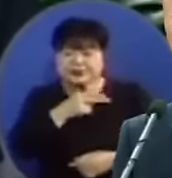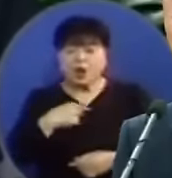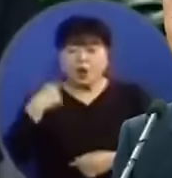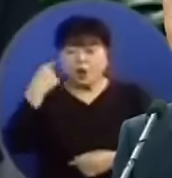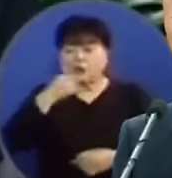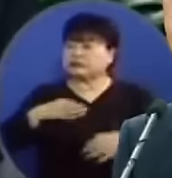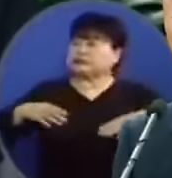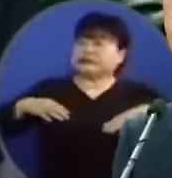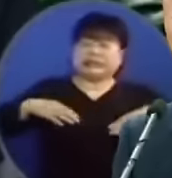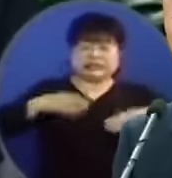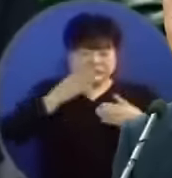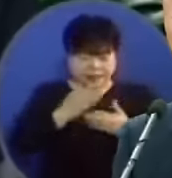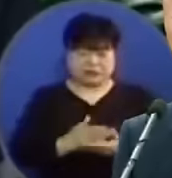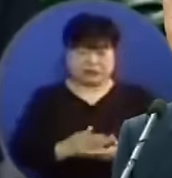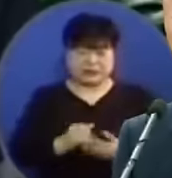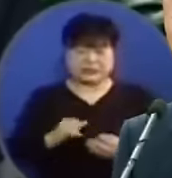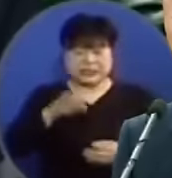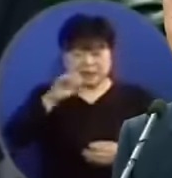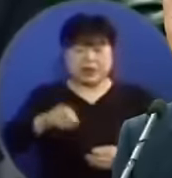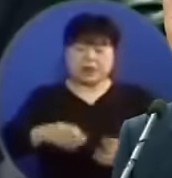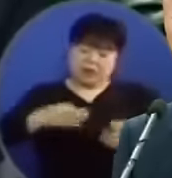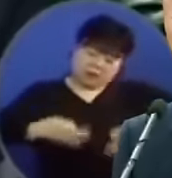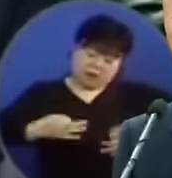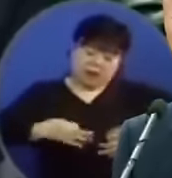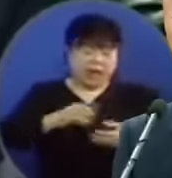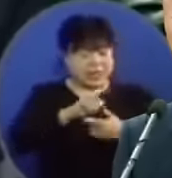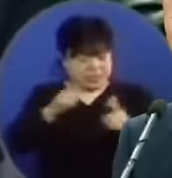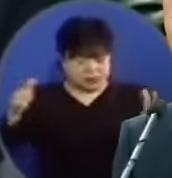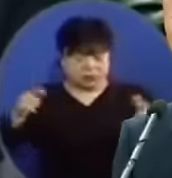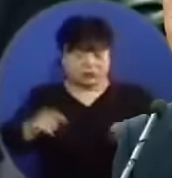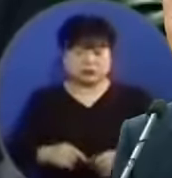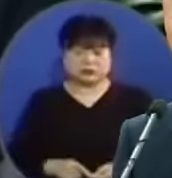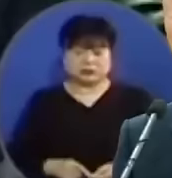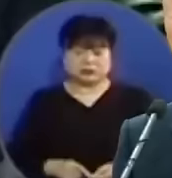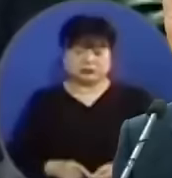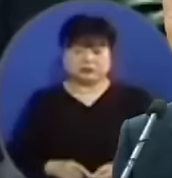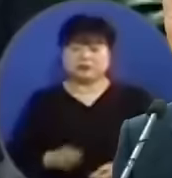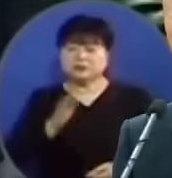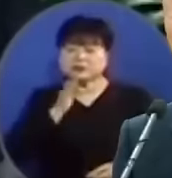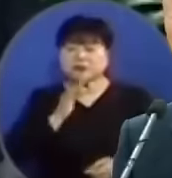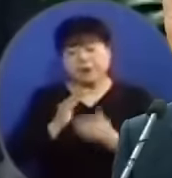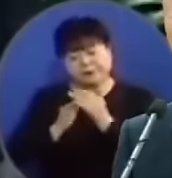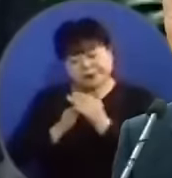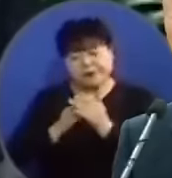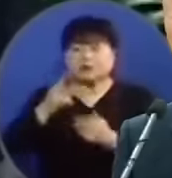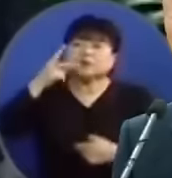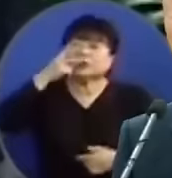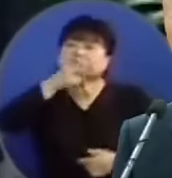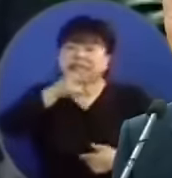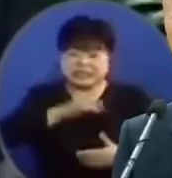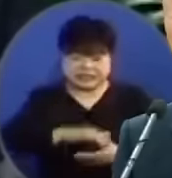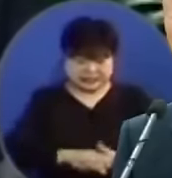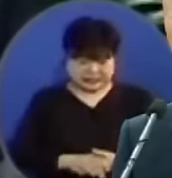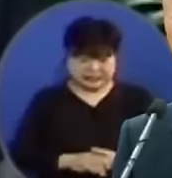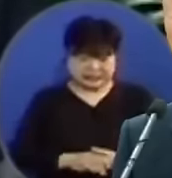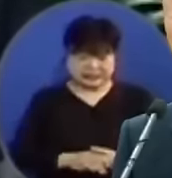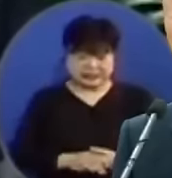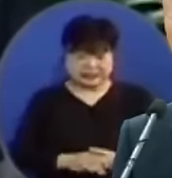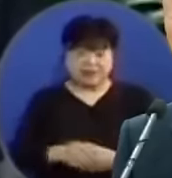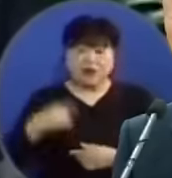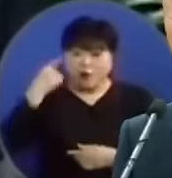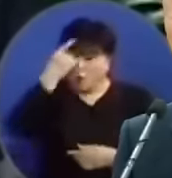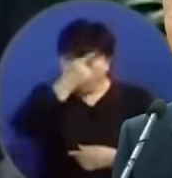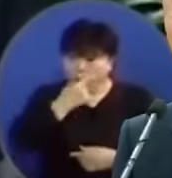말고 사람 보게 하면 금식은 효과가 없습니다. 사람이 보아서 모르게 해야 되는 것입니다. 사람이 보면 저 사람